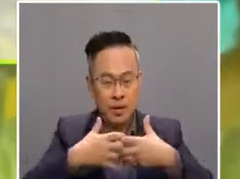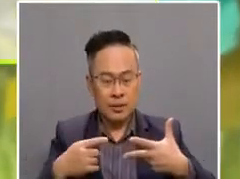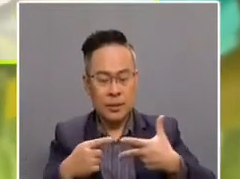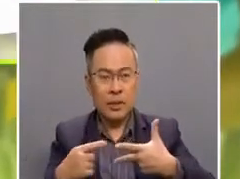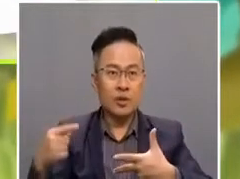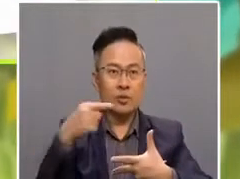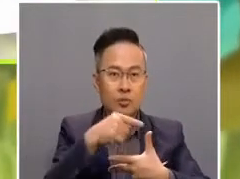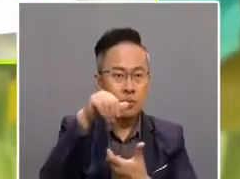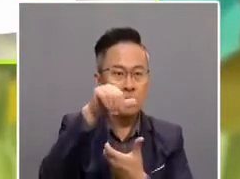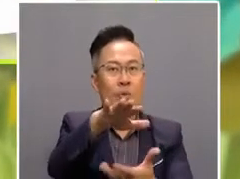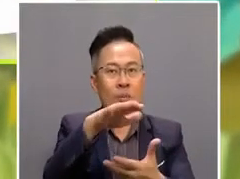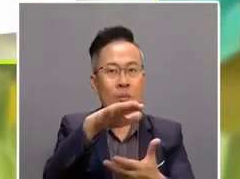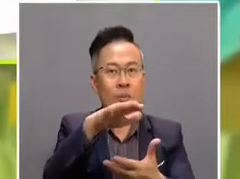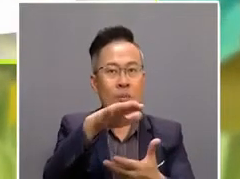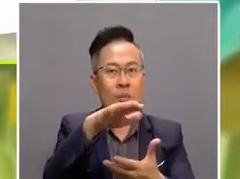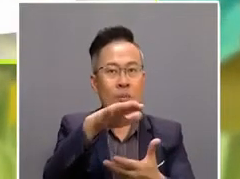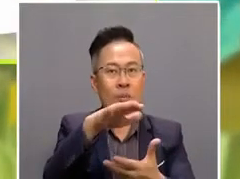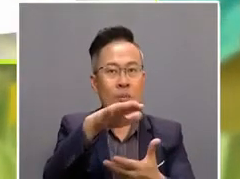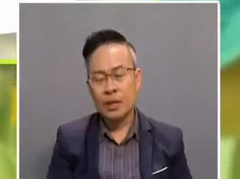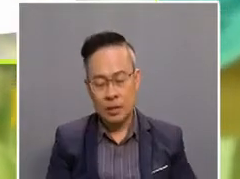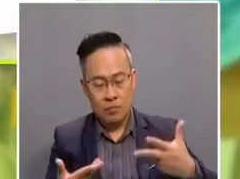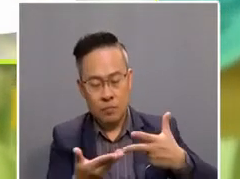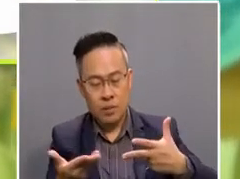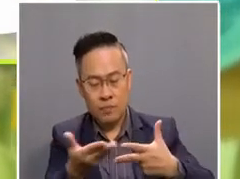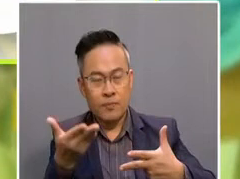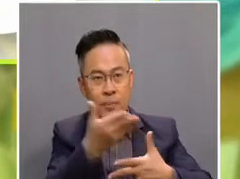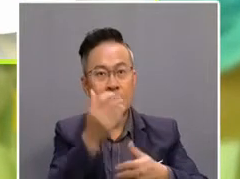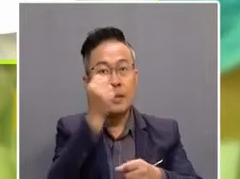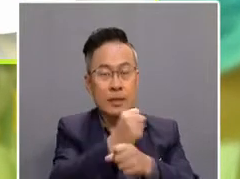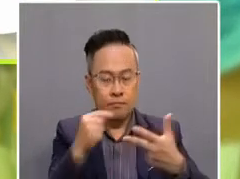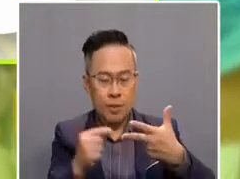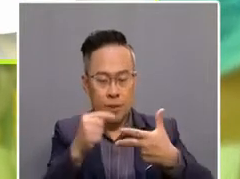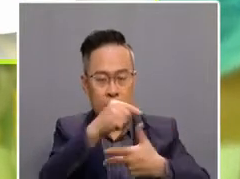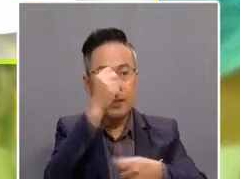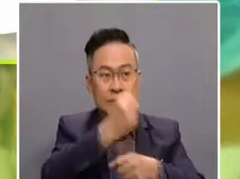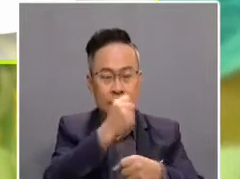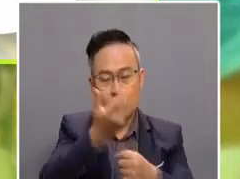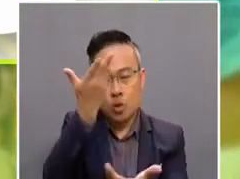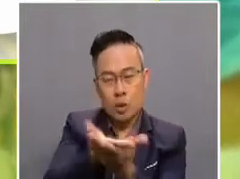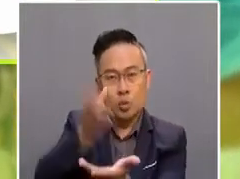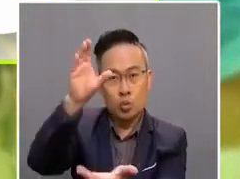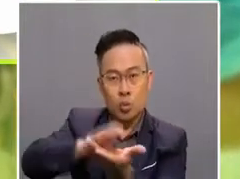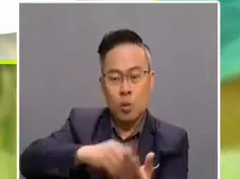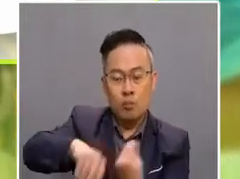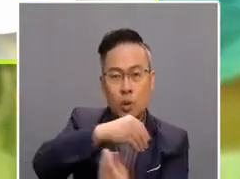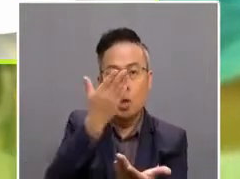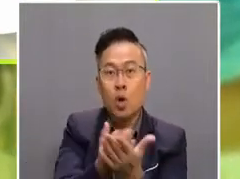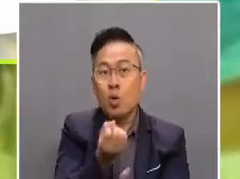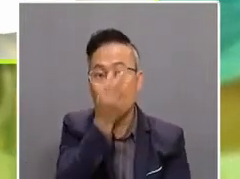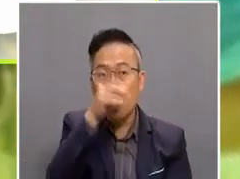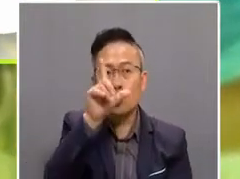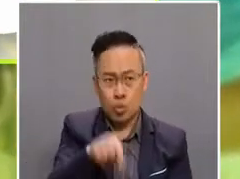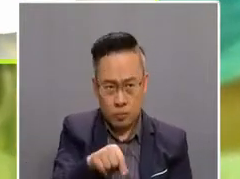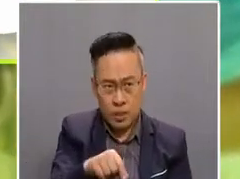ตนะครับนะดังนั้นก็จะเขาจะสามารถใช้สินเชื่อในดอกเบี้ยที่ถูกมากๆตรงนี้นะตอนนี้ก็ถือว่าล้านละร้อยนะครับ